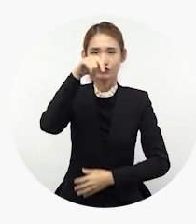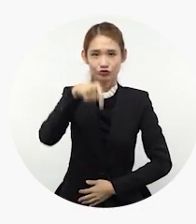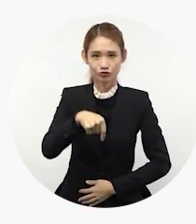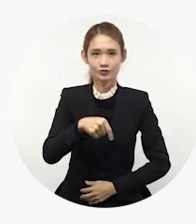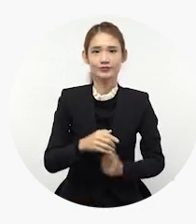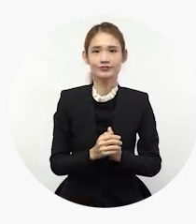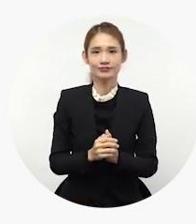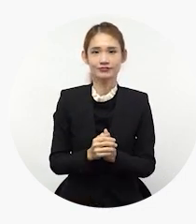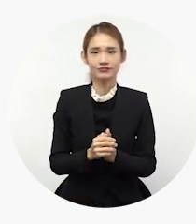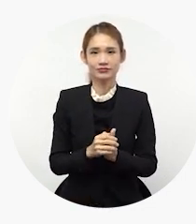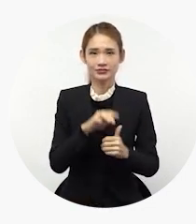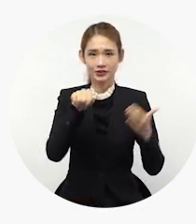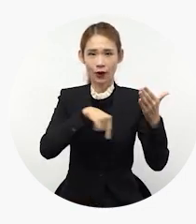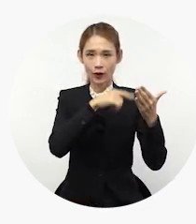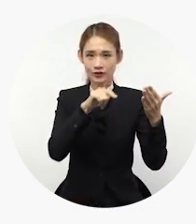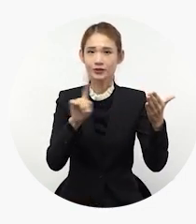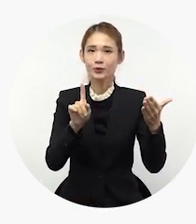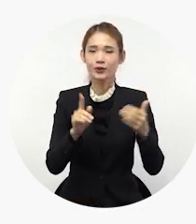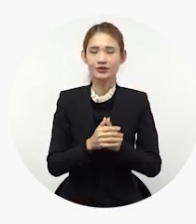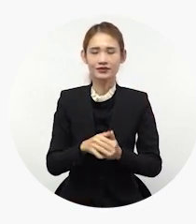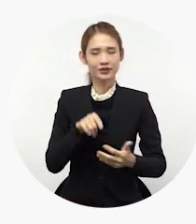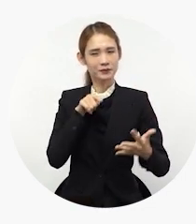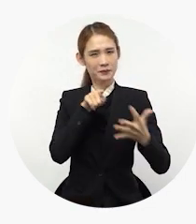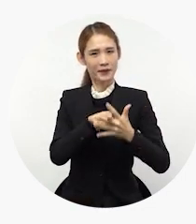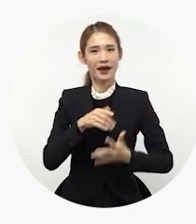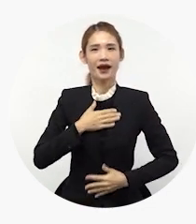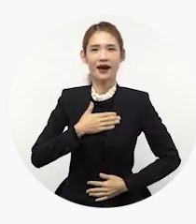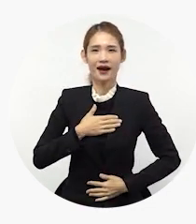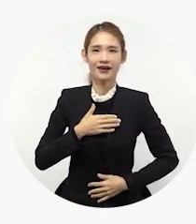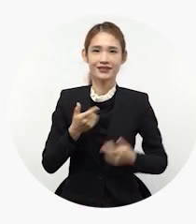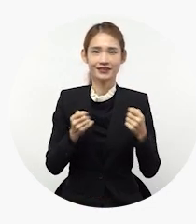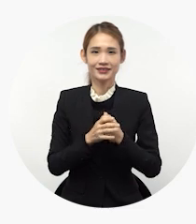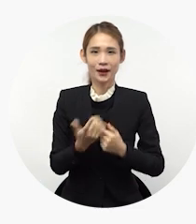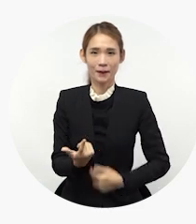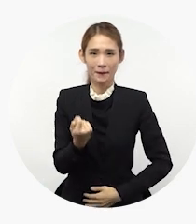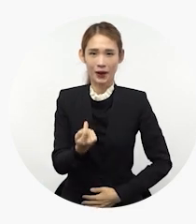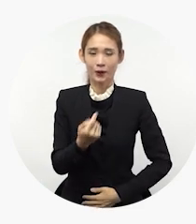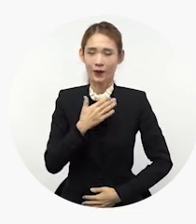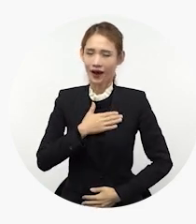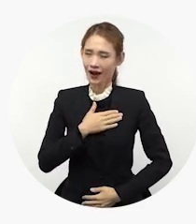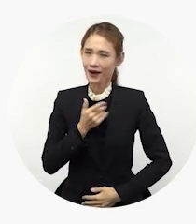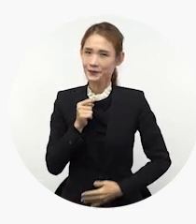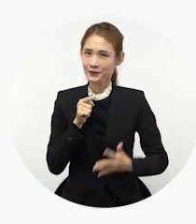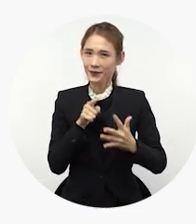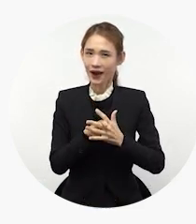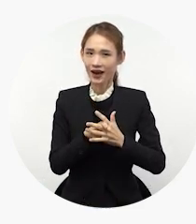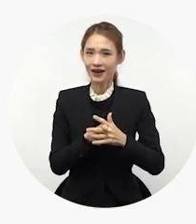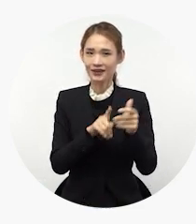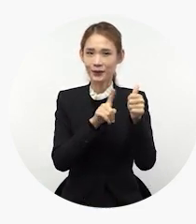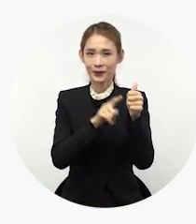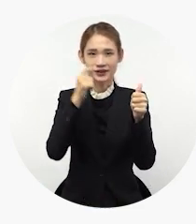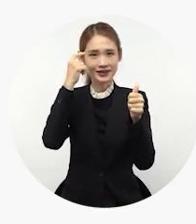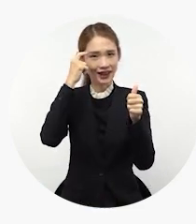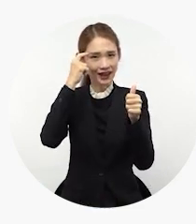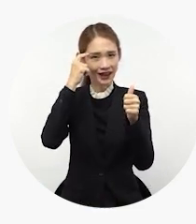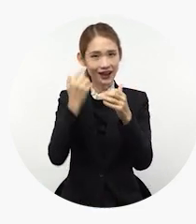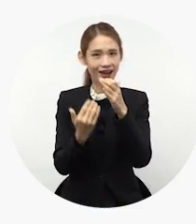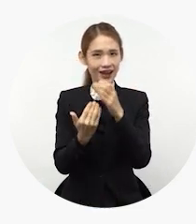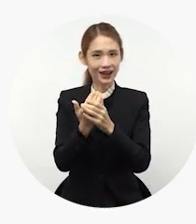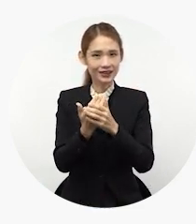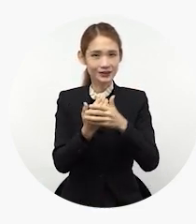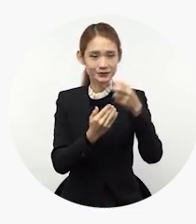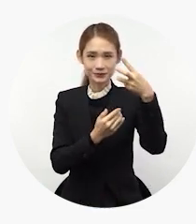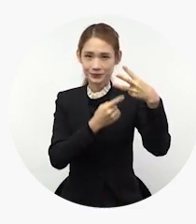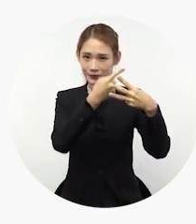장애우. 정답 생각나시나요? 저는 바로 알겠습니다. 바로 알겠다라고 하셨는데 과연 홍윤 씨가